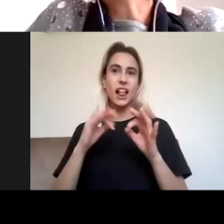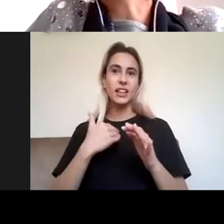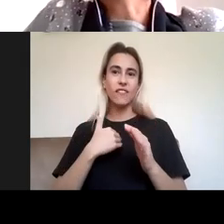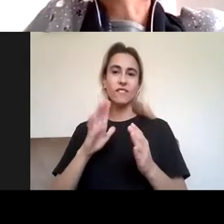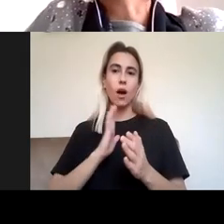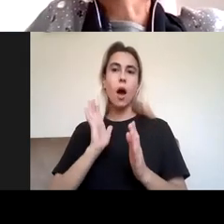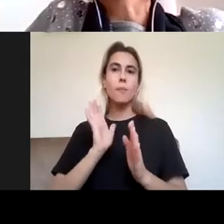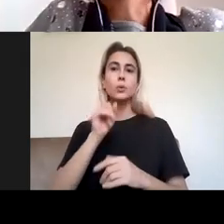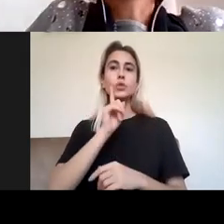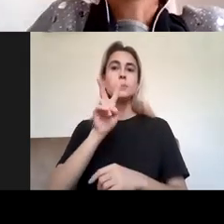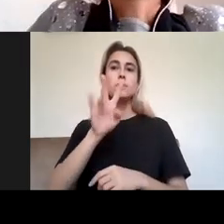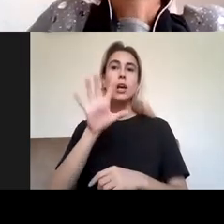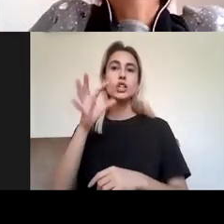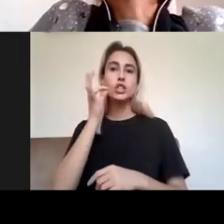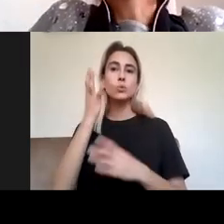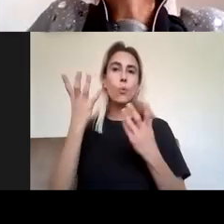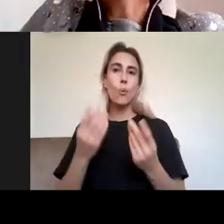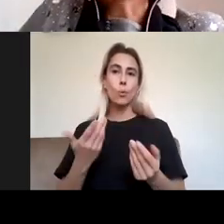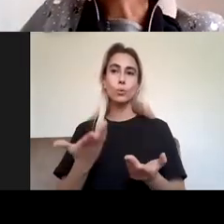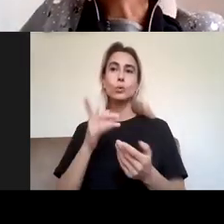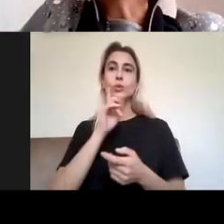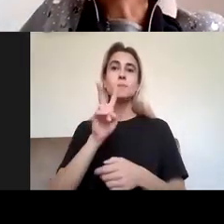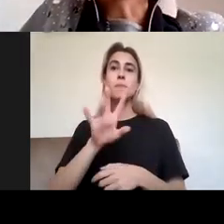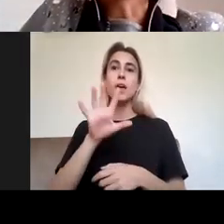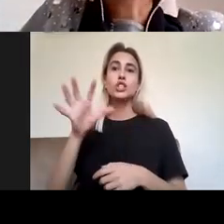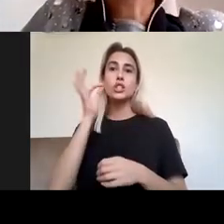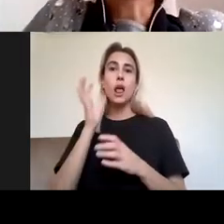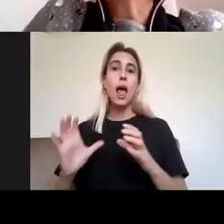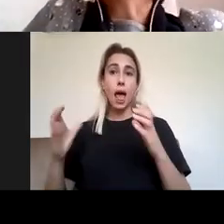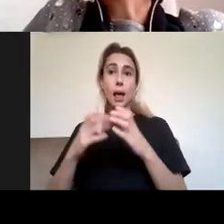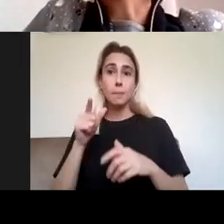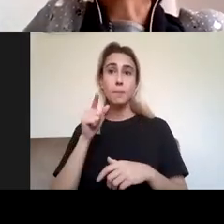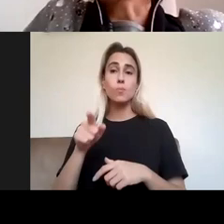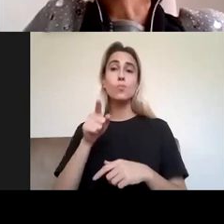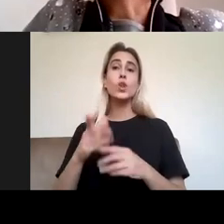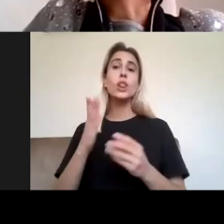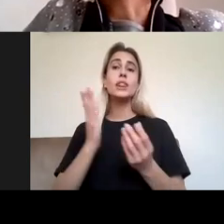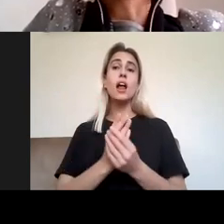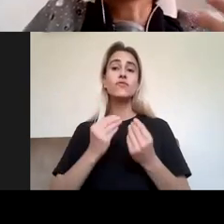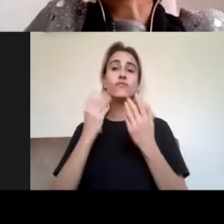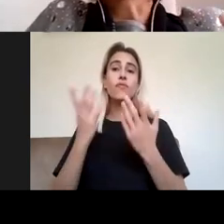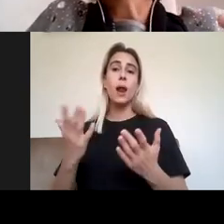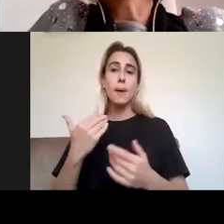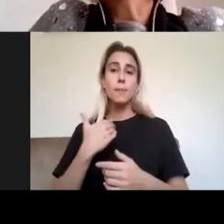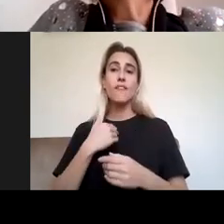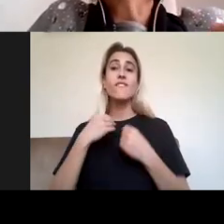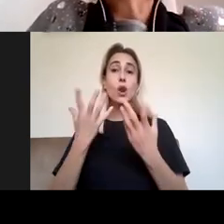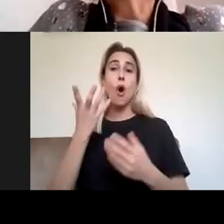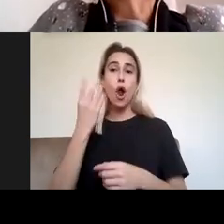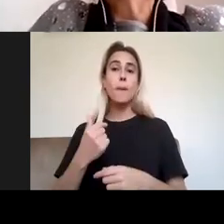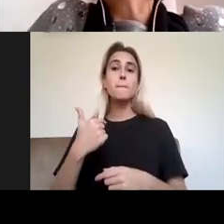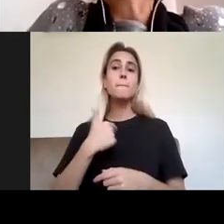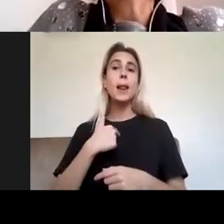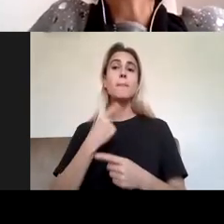Fakat 125 kişiyi buldu. 125 kişiyi bulan bir ekiple böyle bir dersi veriyor olmam beni aslında